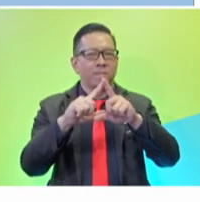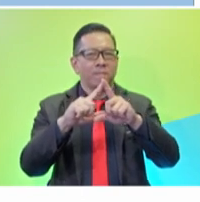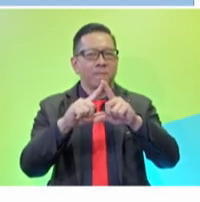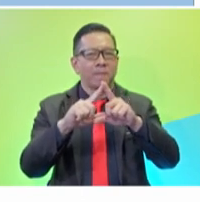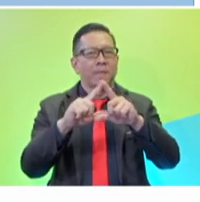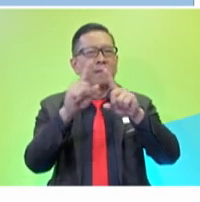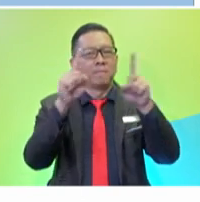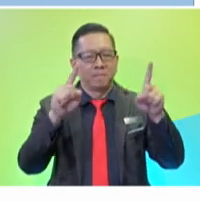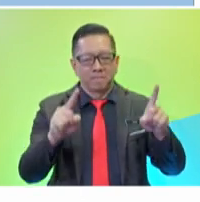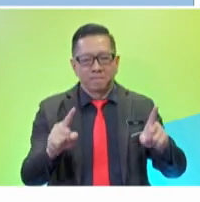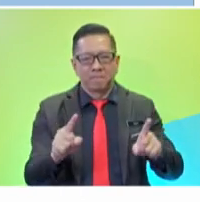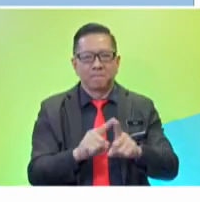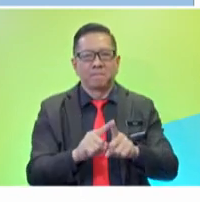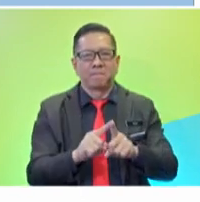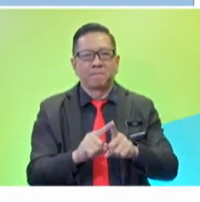bingkai